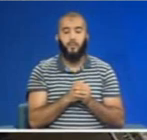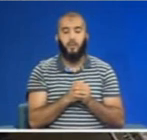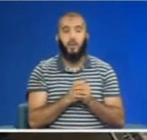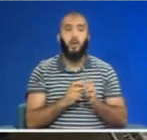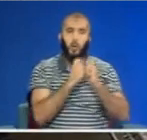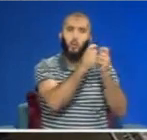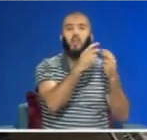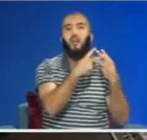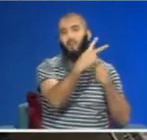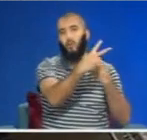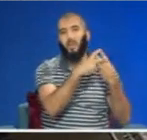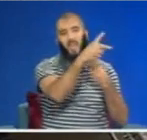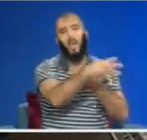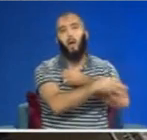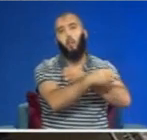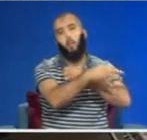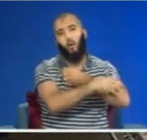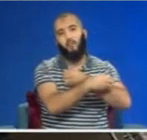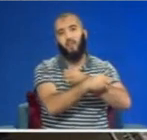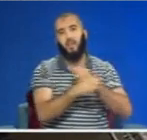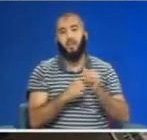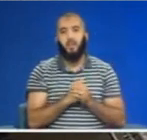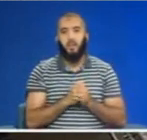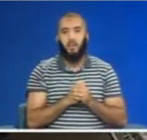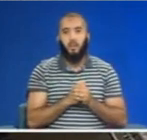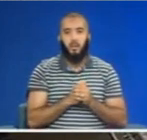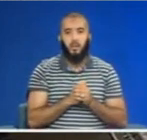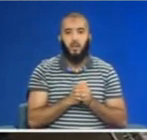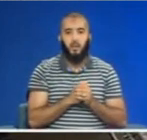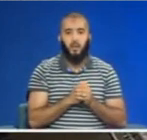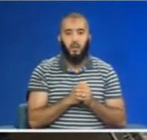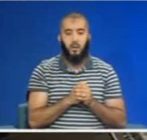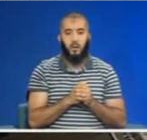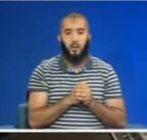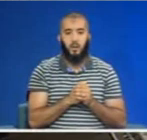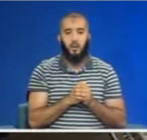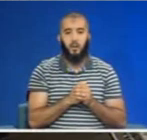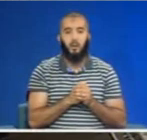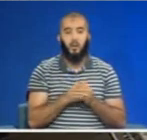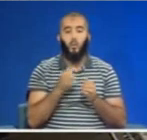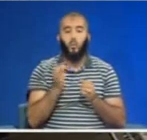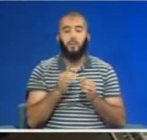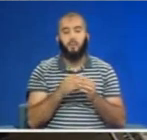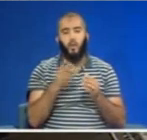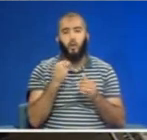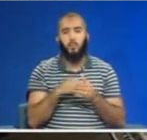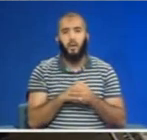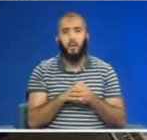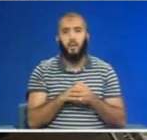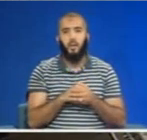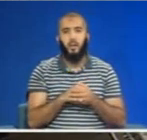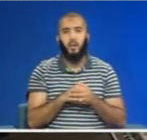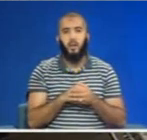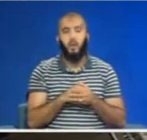مدينا عليها وقلنا لها شري، يعني انا الزوج نتاعي شيخ كبير راجل كبير ما يقدرش يروح للسوق ويشري، وعطيناها المبلغ